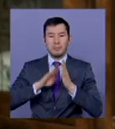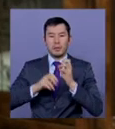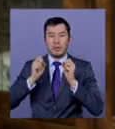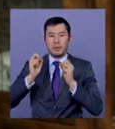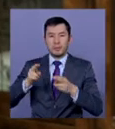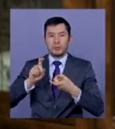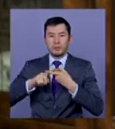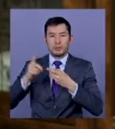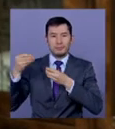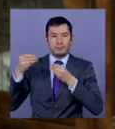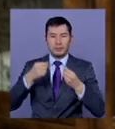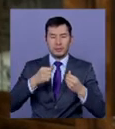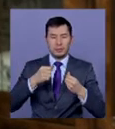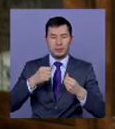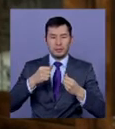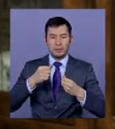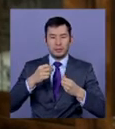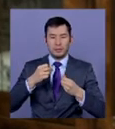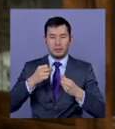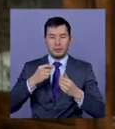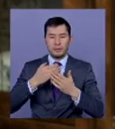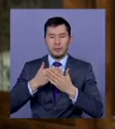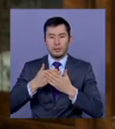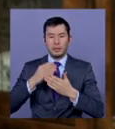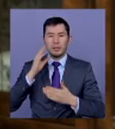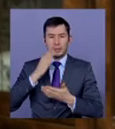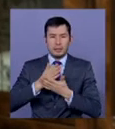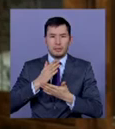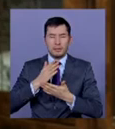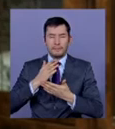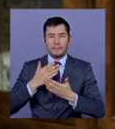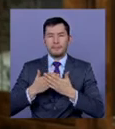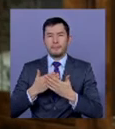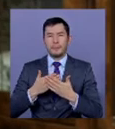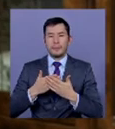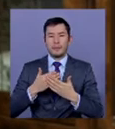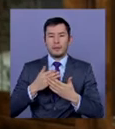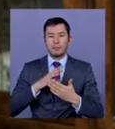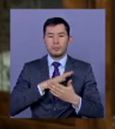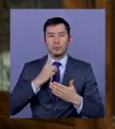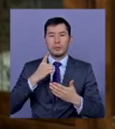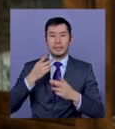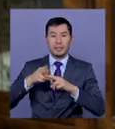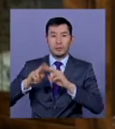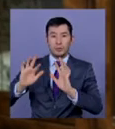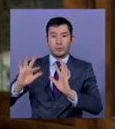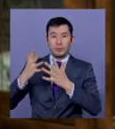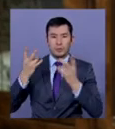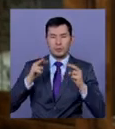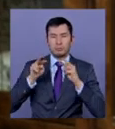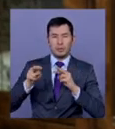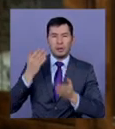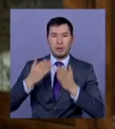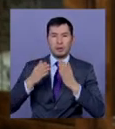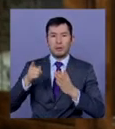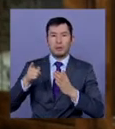арқылы бола ма, жаңағыдай кері әсерін тигізетіні анық. Жағдай мүлде бақылаудан шығып кетіп ушығатын болса, әлбетте